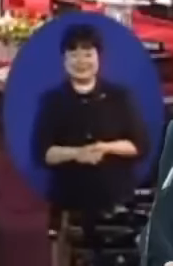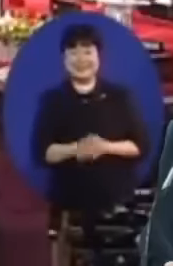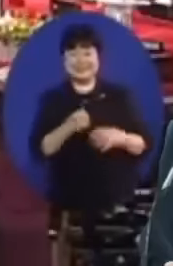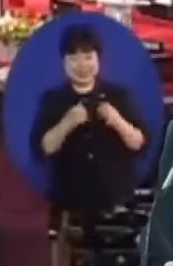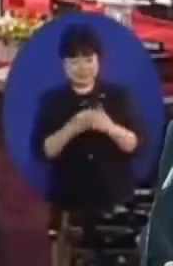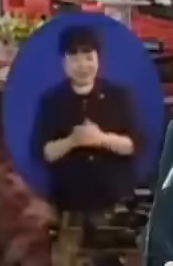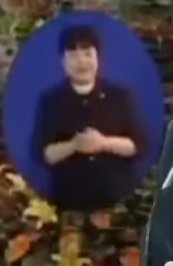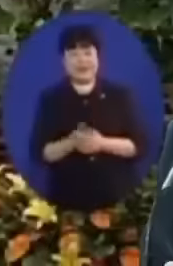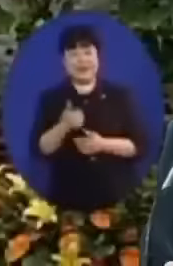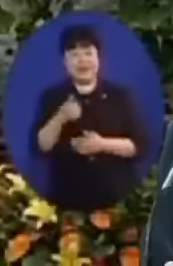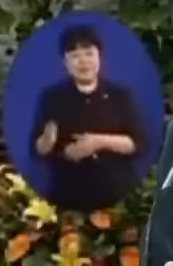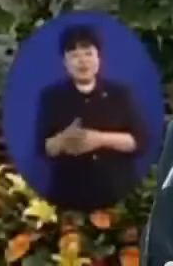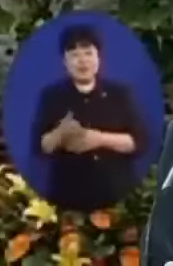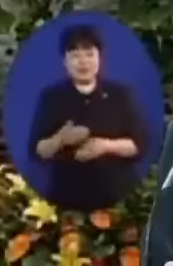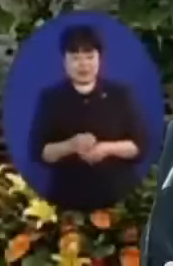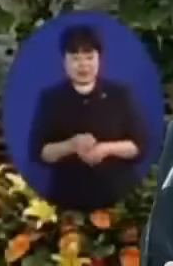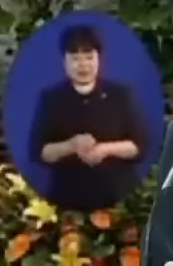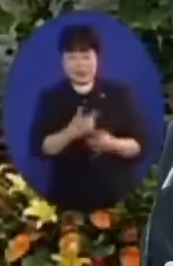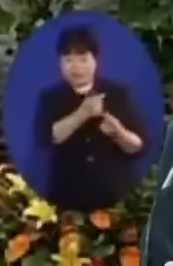그래서 물고기의 숫자와